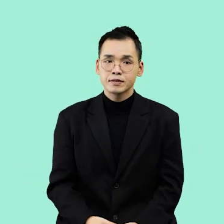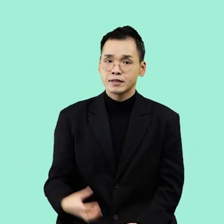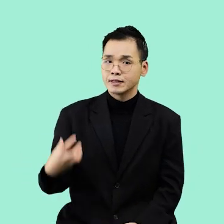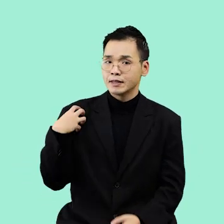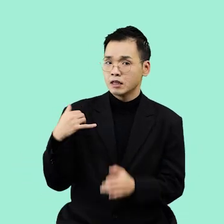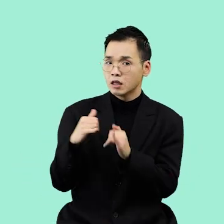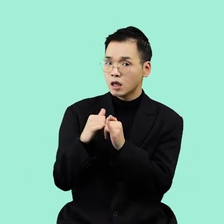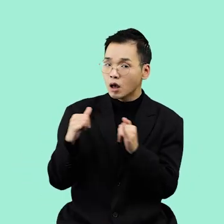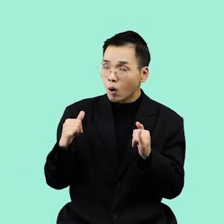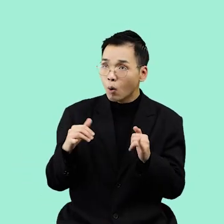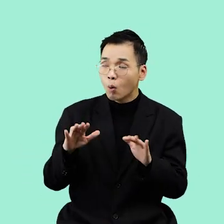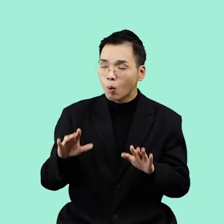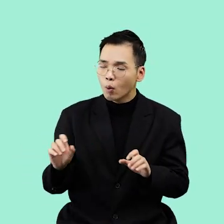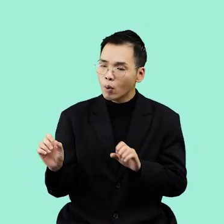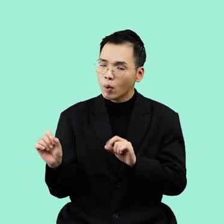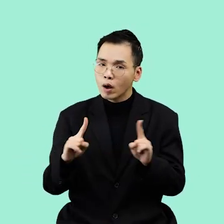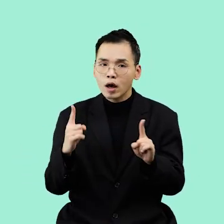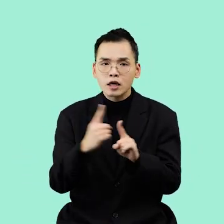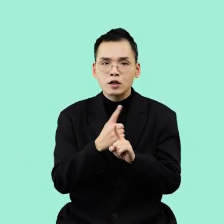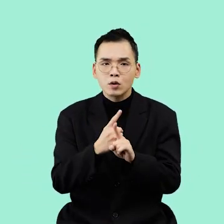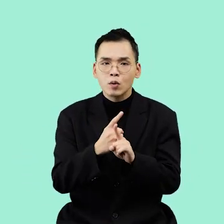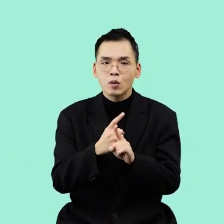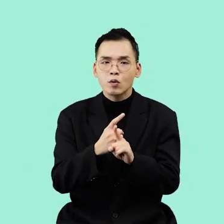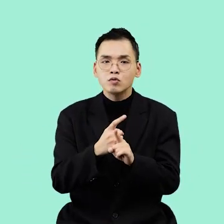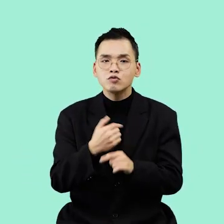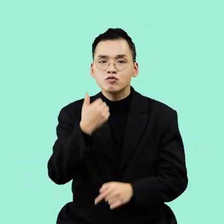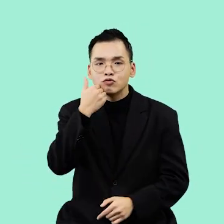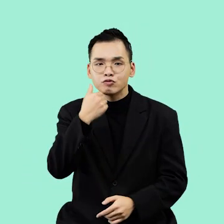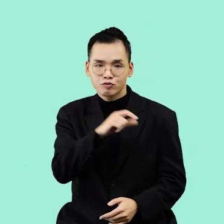담당자에게 당일 재활 명단을 받습니다.